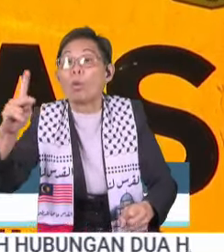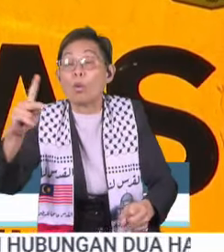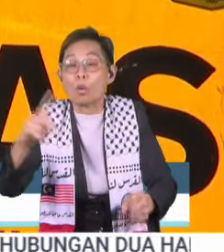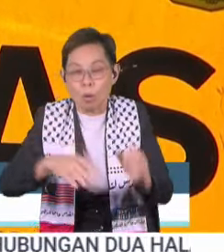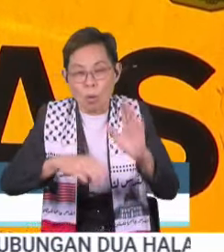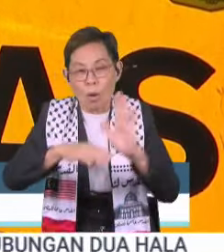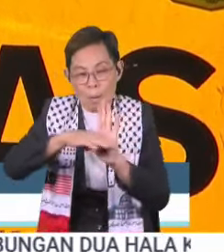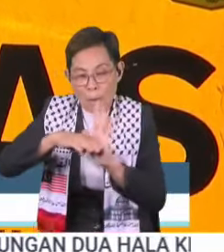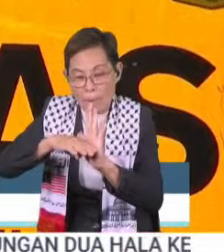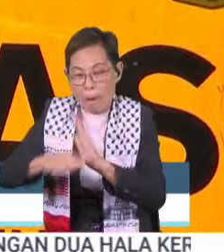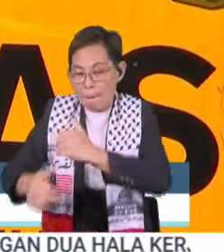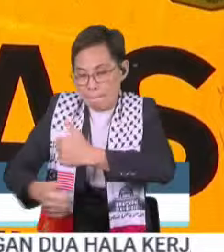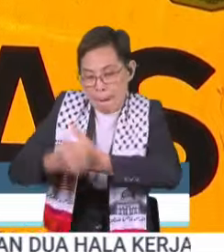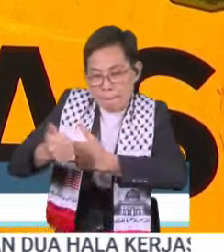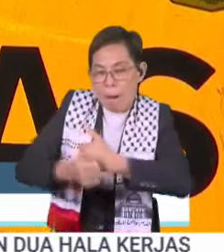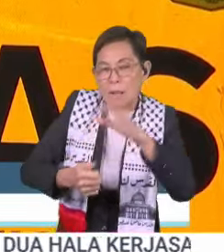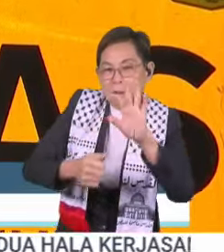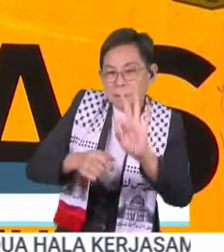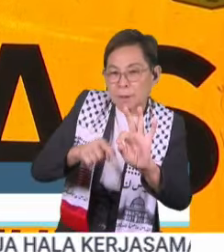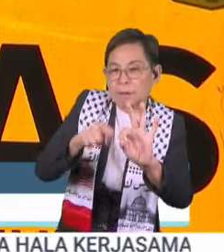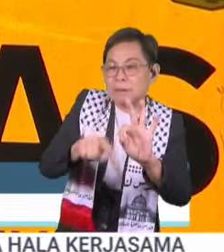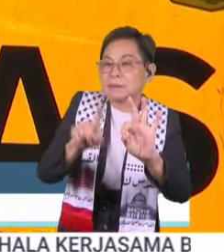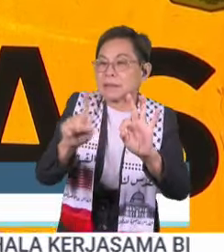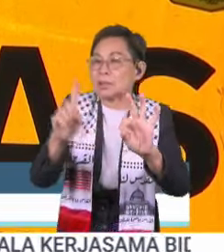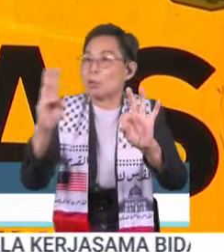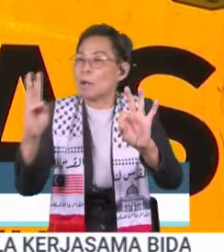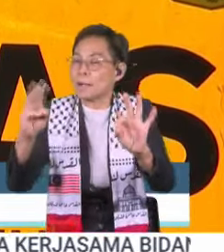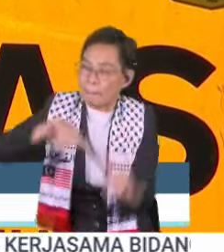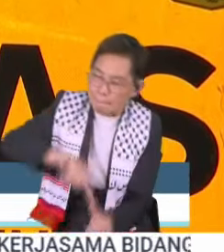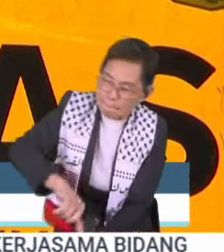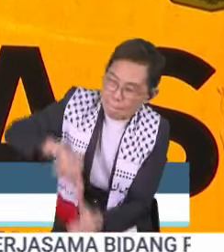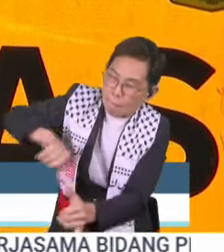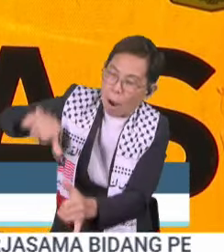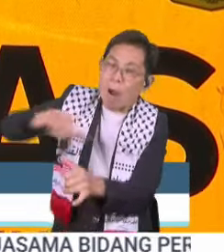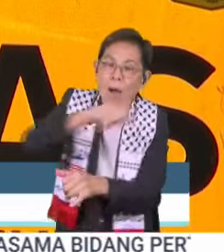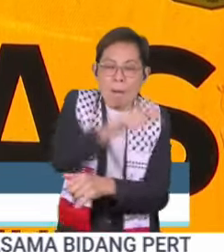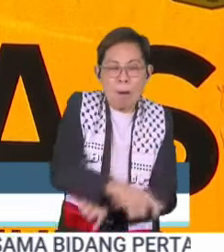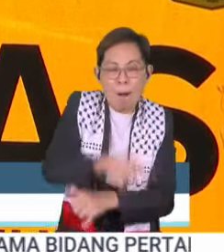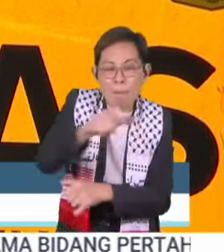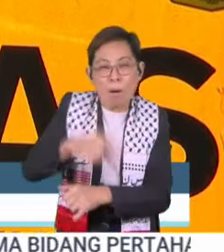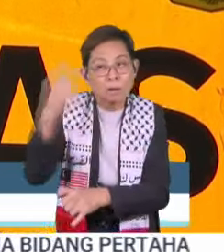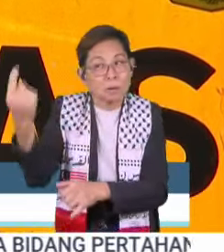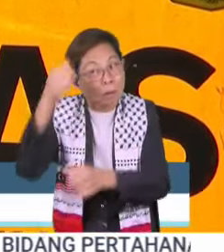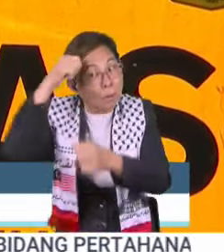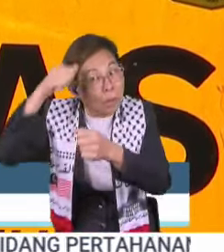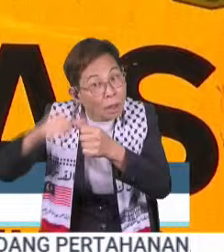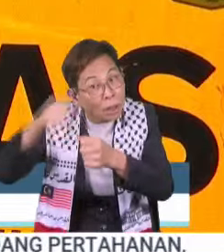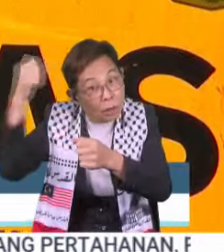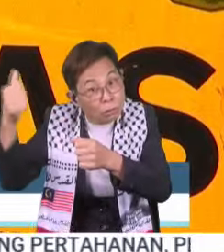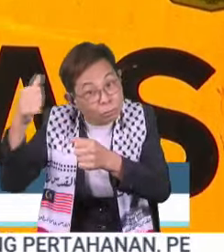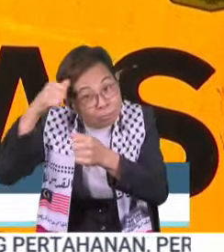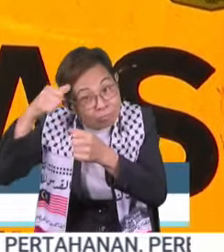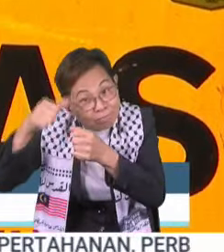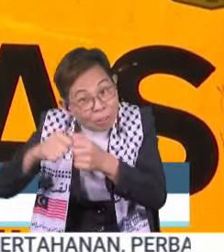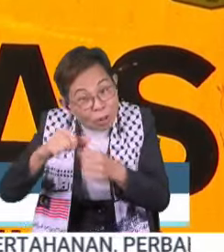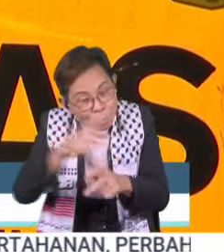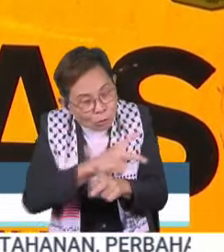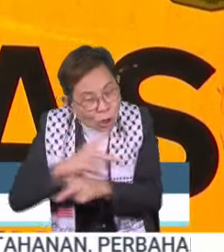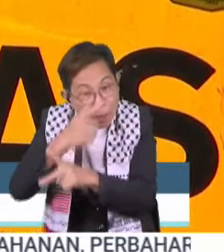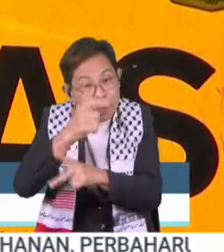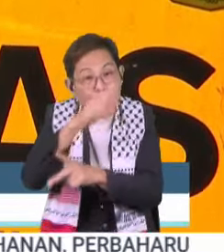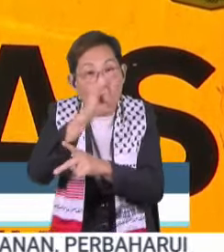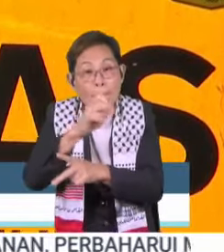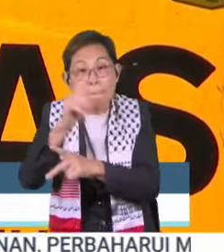aras melebihi tahap bahaya iaitu 9.16 meter. Bagaimanapun, penduduk sentiasa diingatkan untuk terus berwaspada. Berikutan,